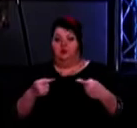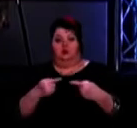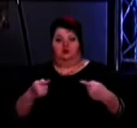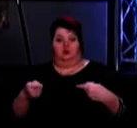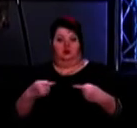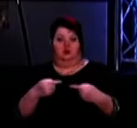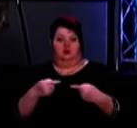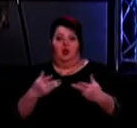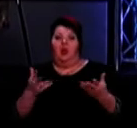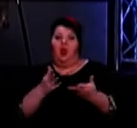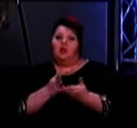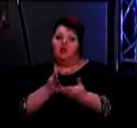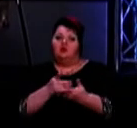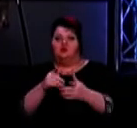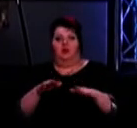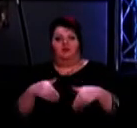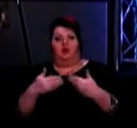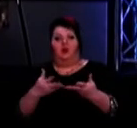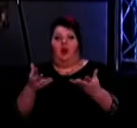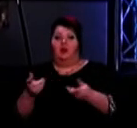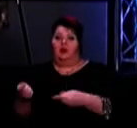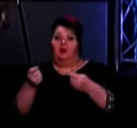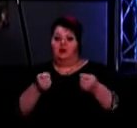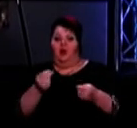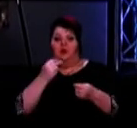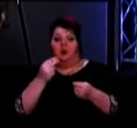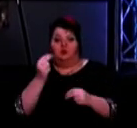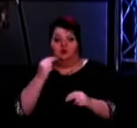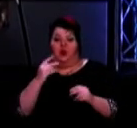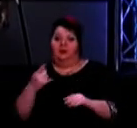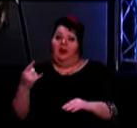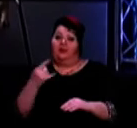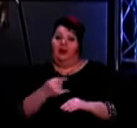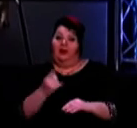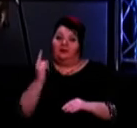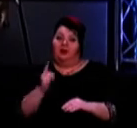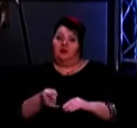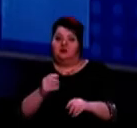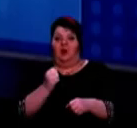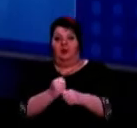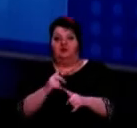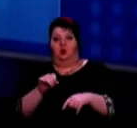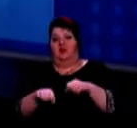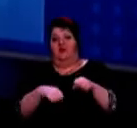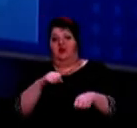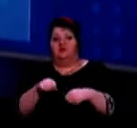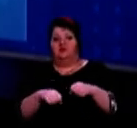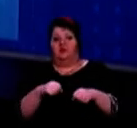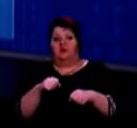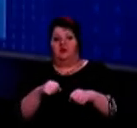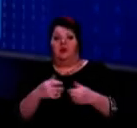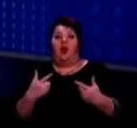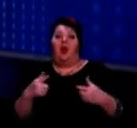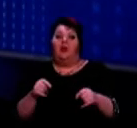кур'єрські служби порадите, які доставляють продукти харчування на таксі чи працюють на велосипедах, де умови